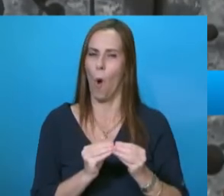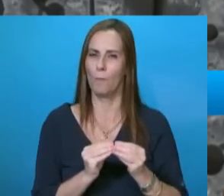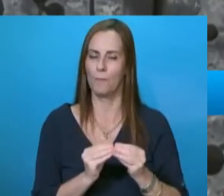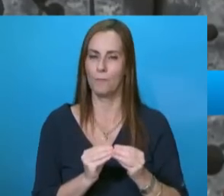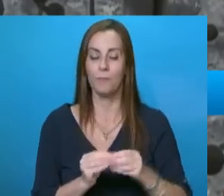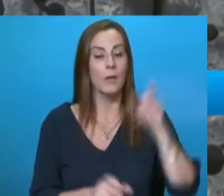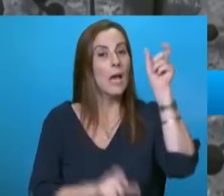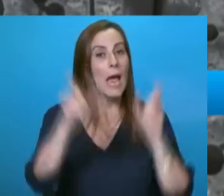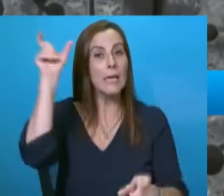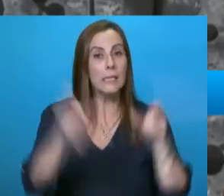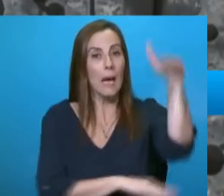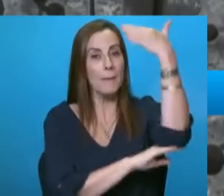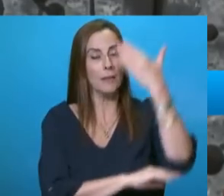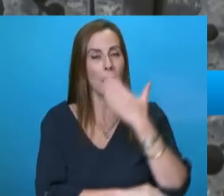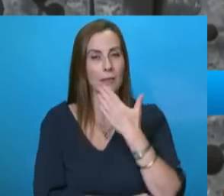אזרחי ישראל,